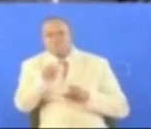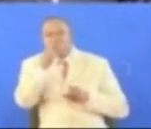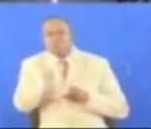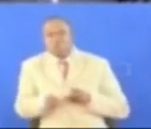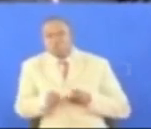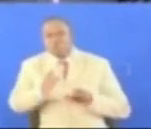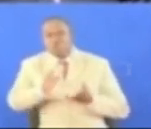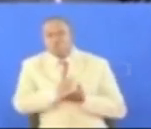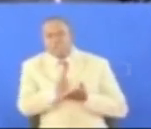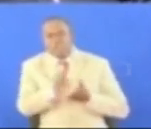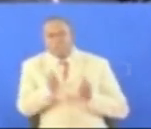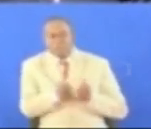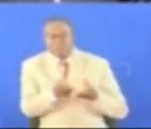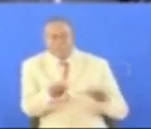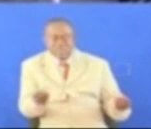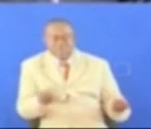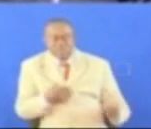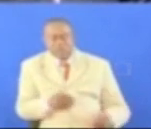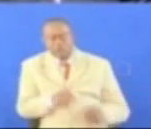wanagawa virainishi.